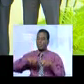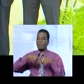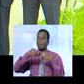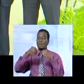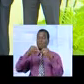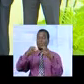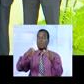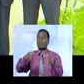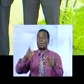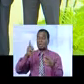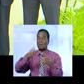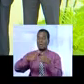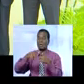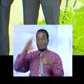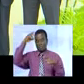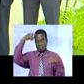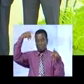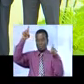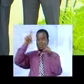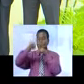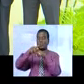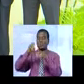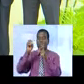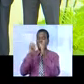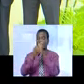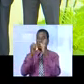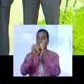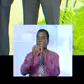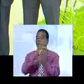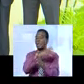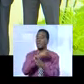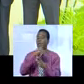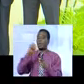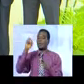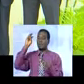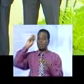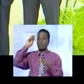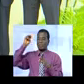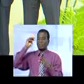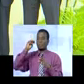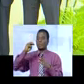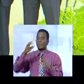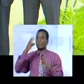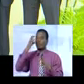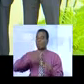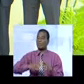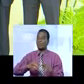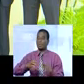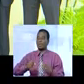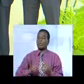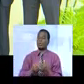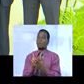son frère et son message de vœux de